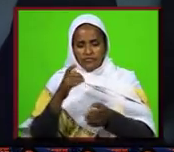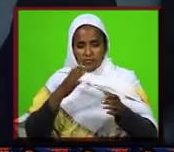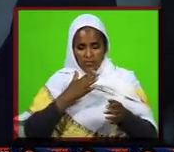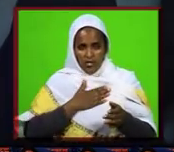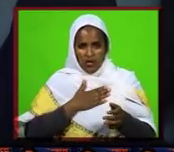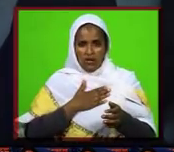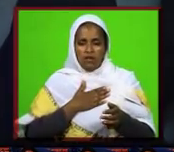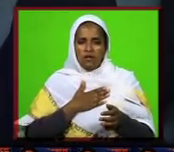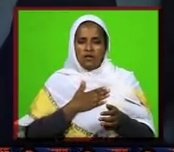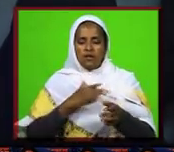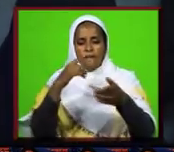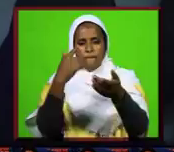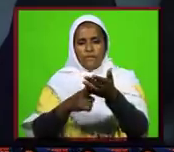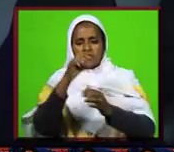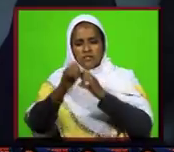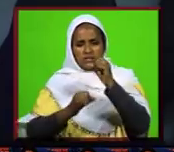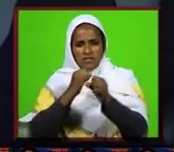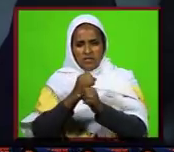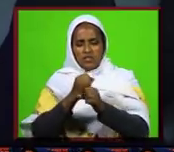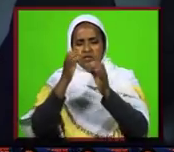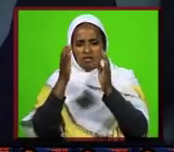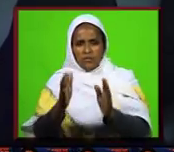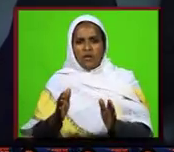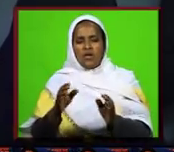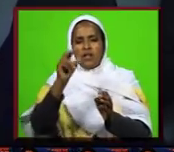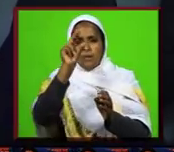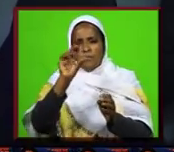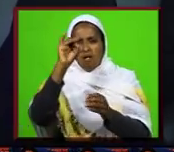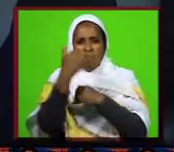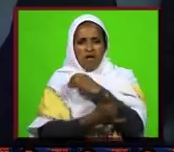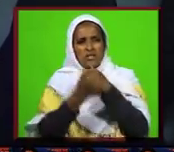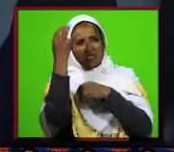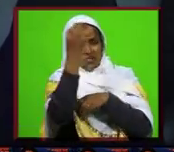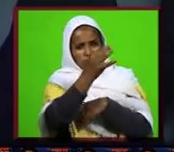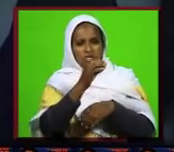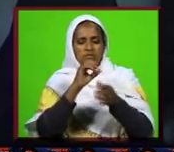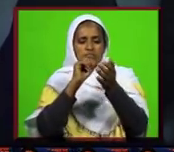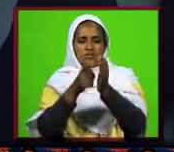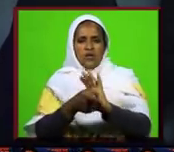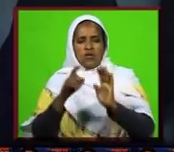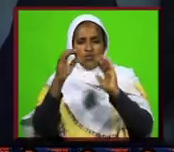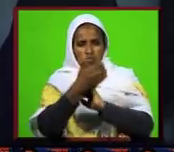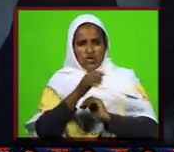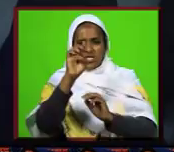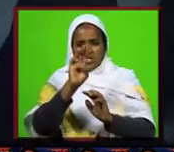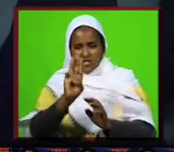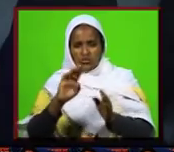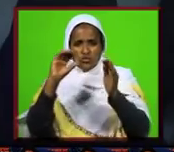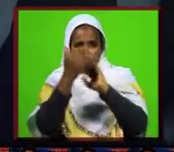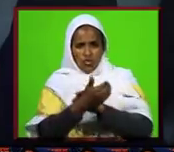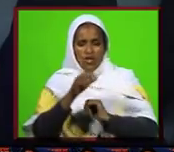እኔ በዚህ እድሜ ለባሌ ሀገረ ስብከት ቅርስ የሆነ የቤተ ክርስቲያኒቷን